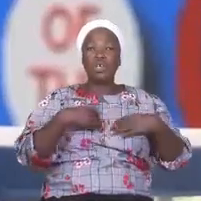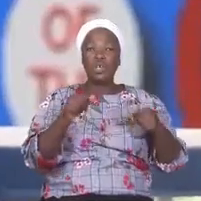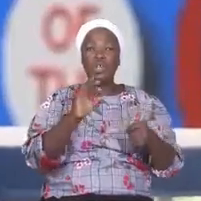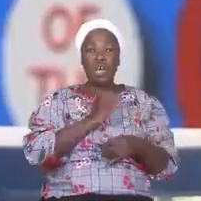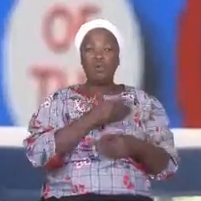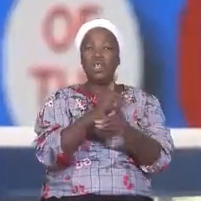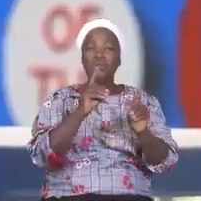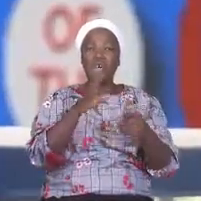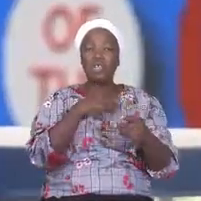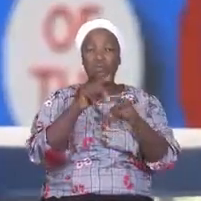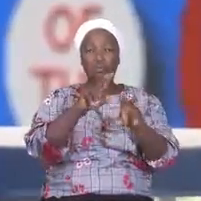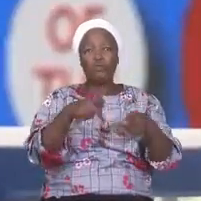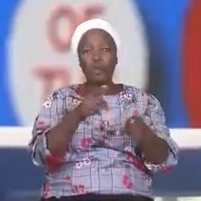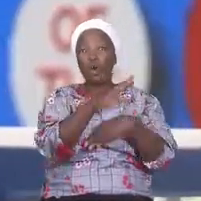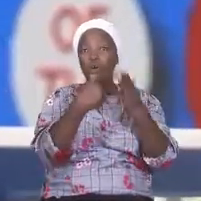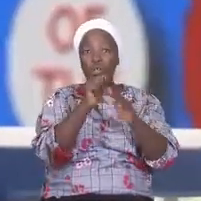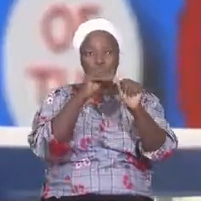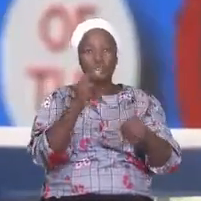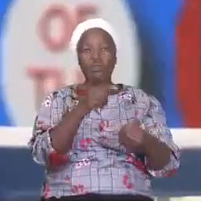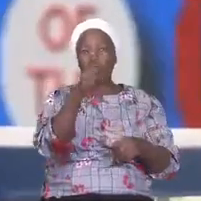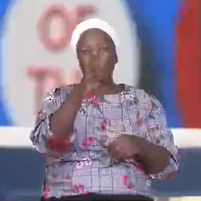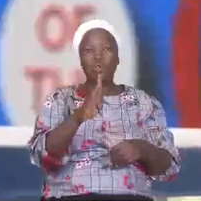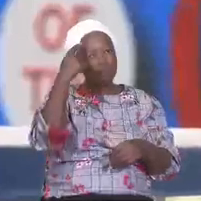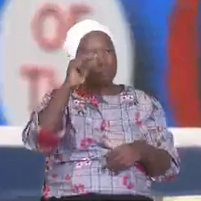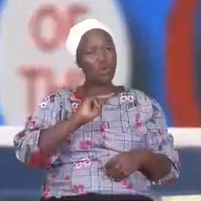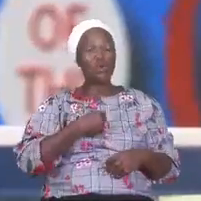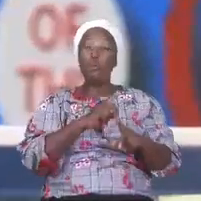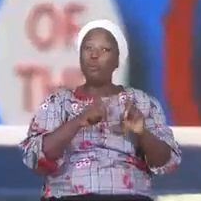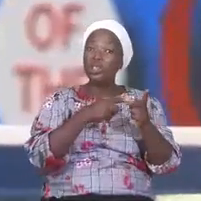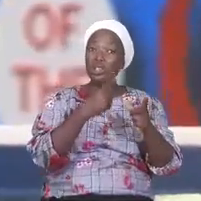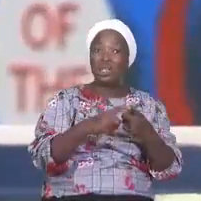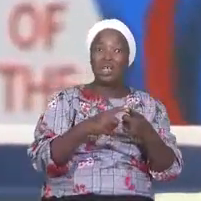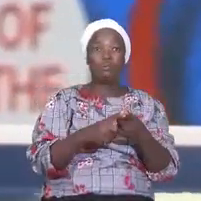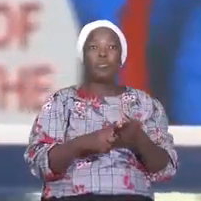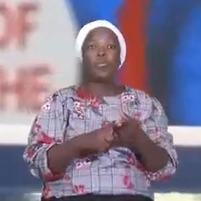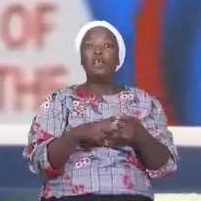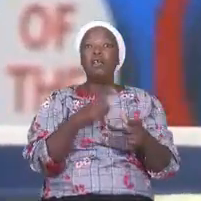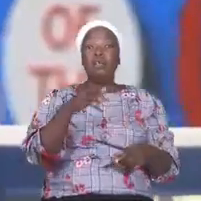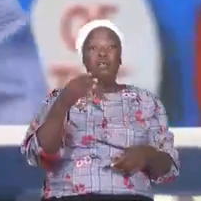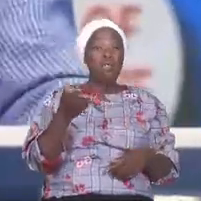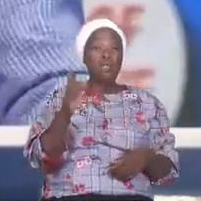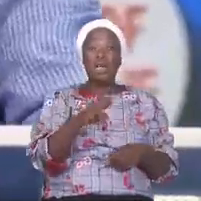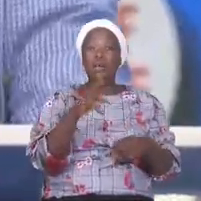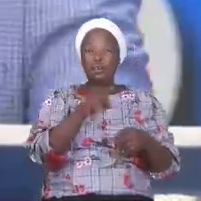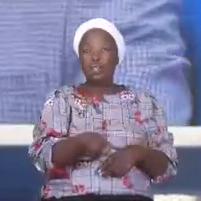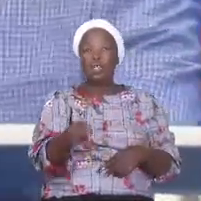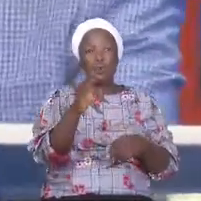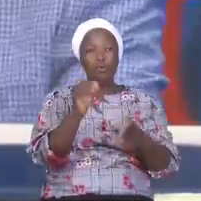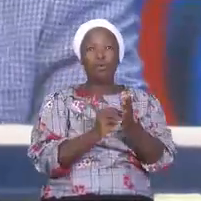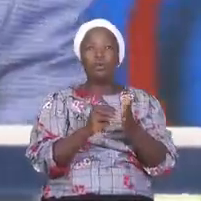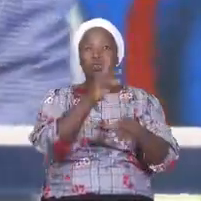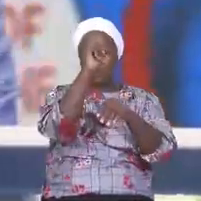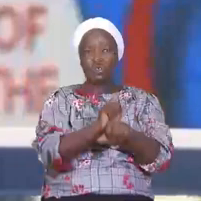notre salut, notre guérison, notre délivrance, et qui pourvoit toutes les bénitions de Dieu pour nous, pour eux,